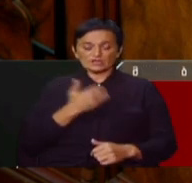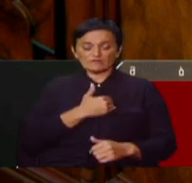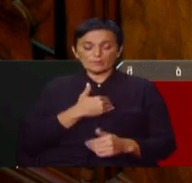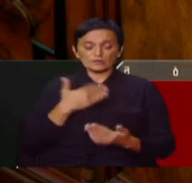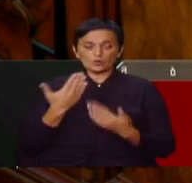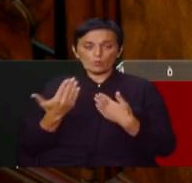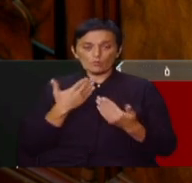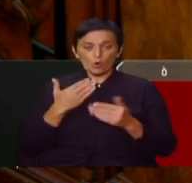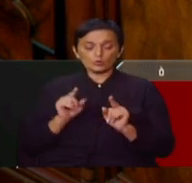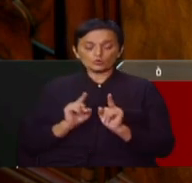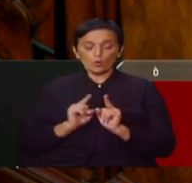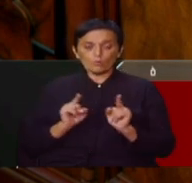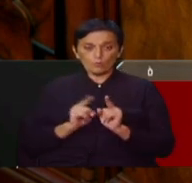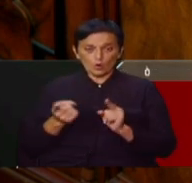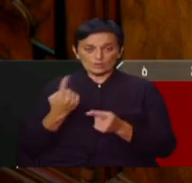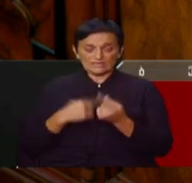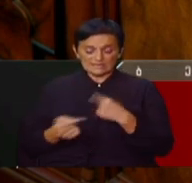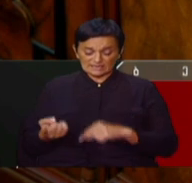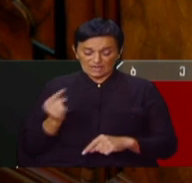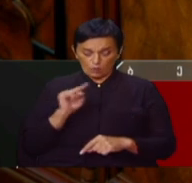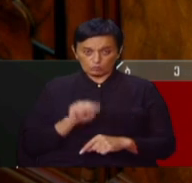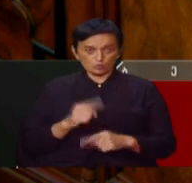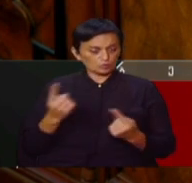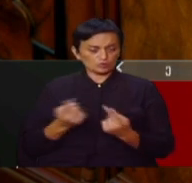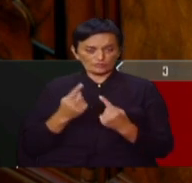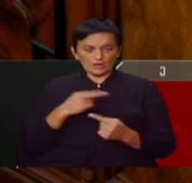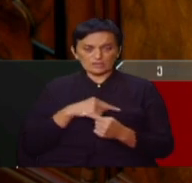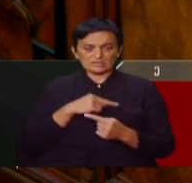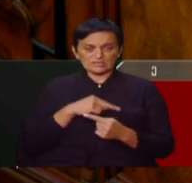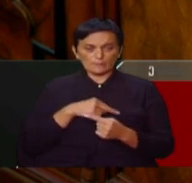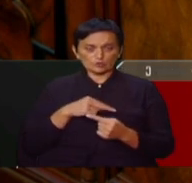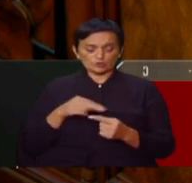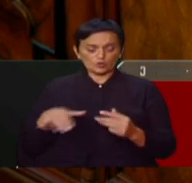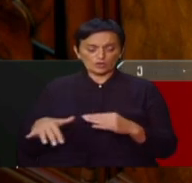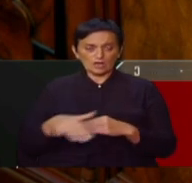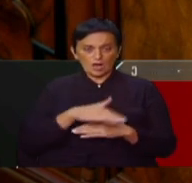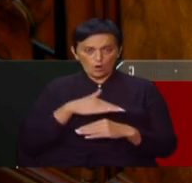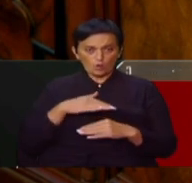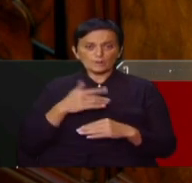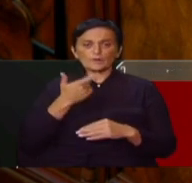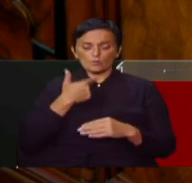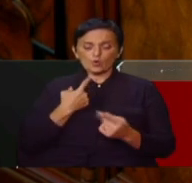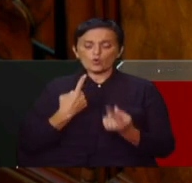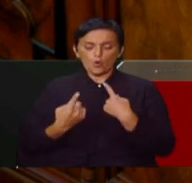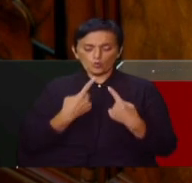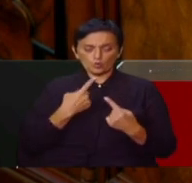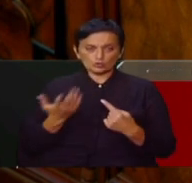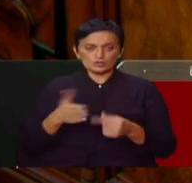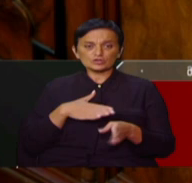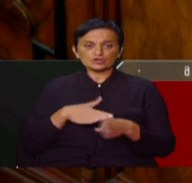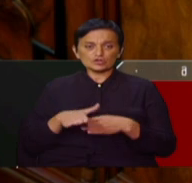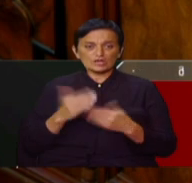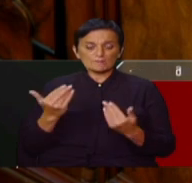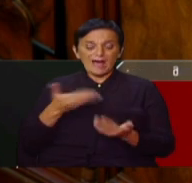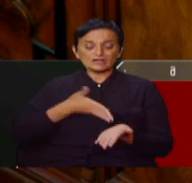მოუწოდო ოპოზიციას, რომ დაბრუნდნენ ისინი ჩვეულ სამუშაო გარემოში, იყვნენ კონსტრუქციულები, შეასრულონ